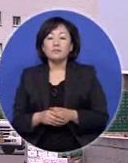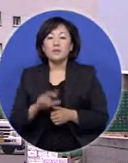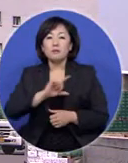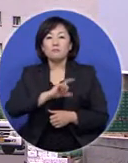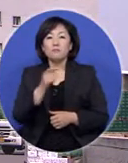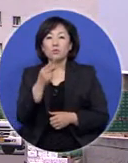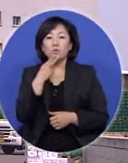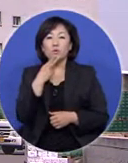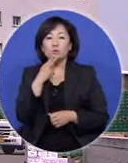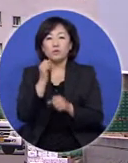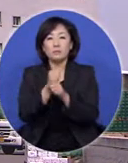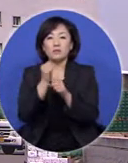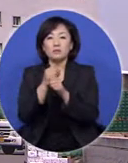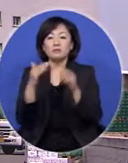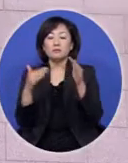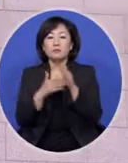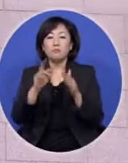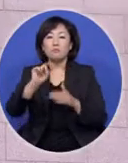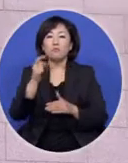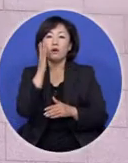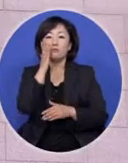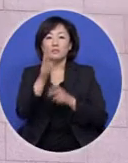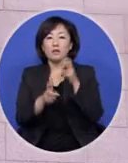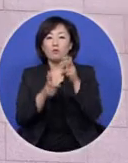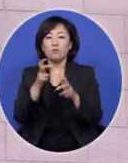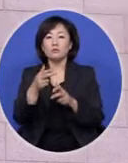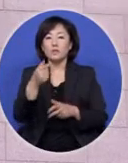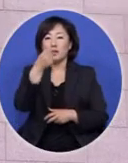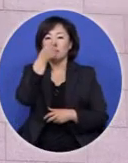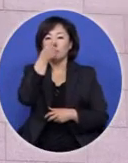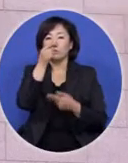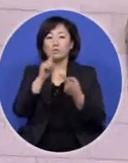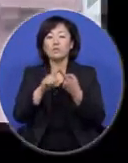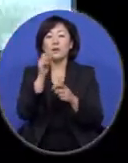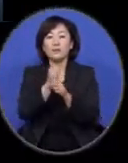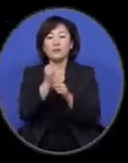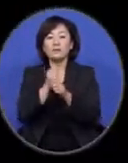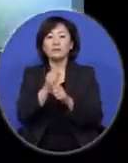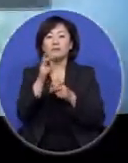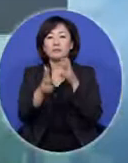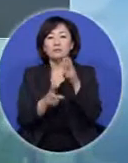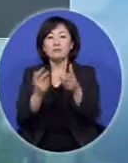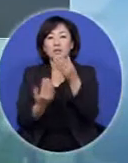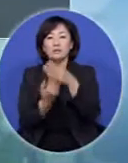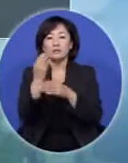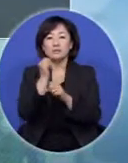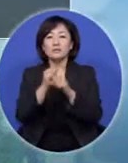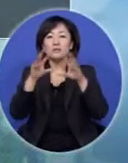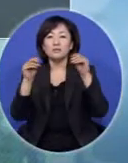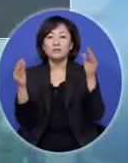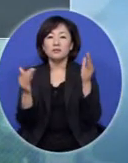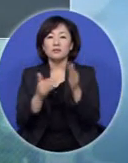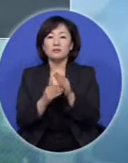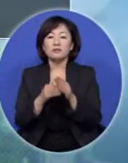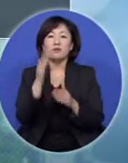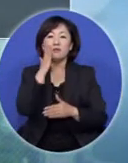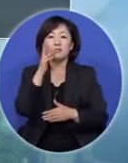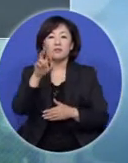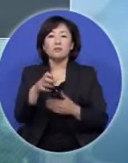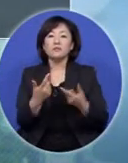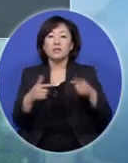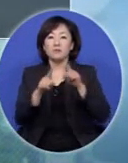무면허 제조 논란을 빚어왔던 무학 울산 공장이 소주 생산 중단 위기를 맞았습니다. 무학은 울산 공장이